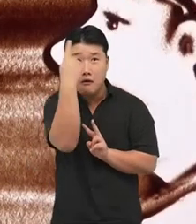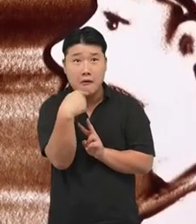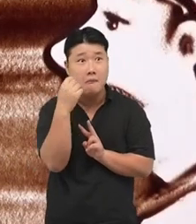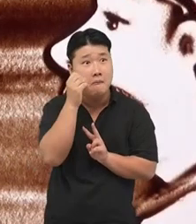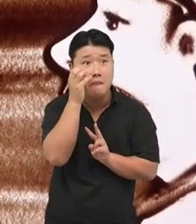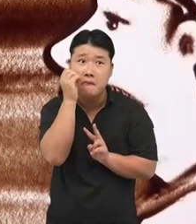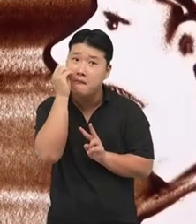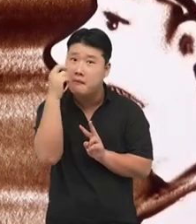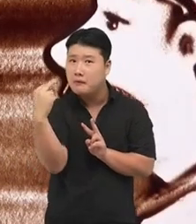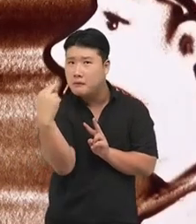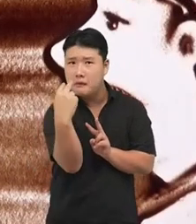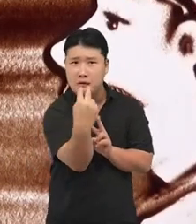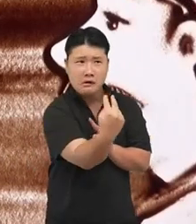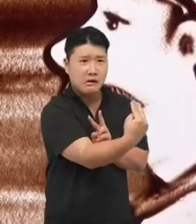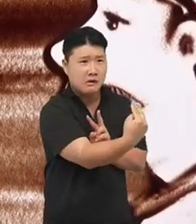나를 쳐다본다오.